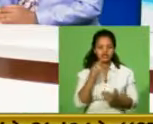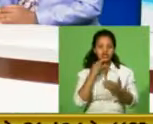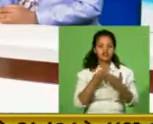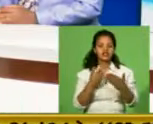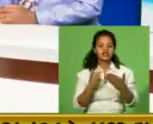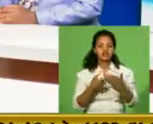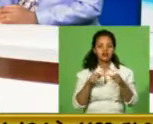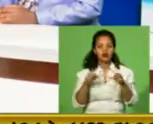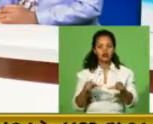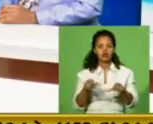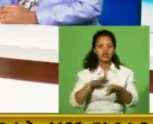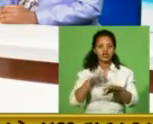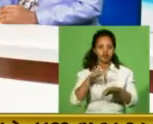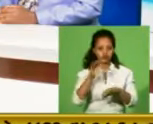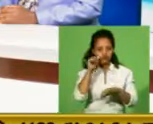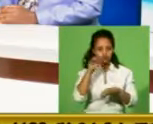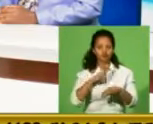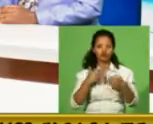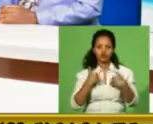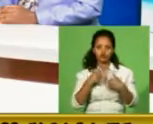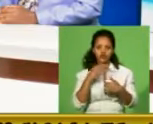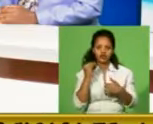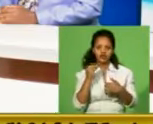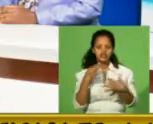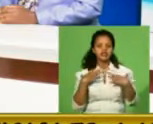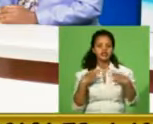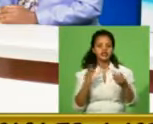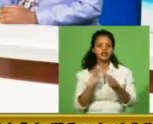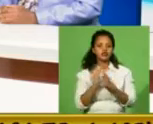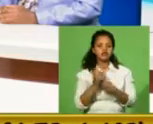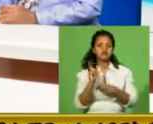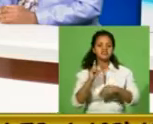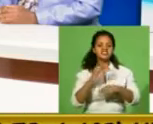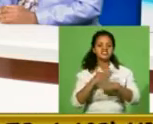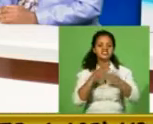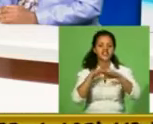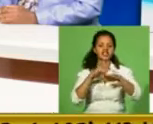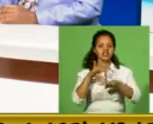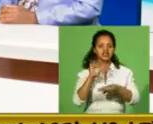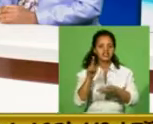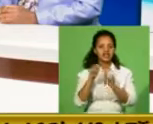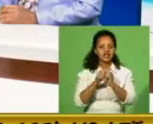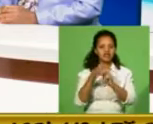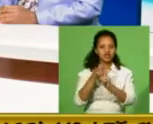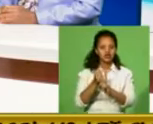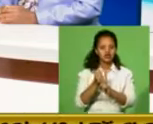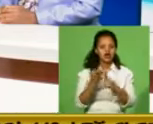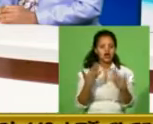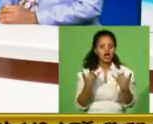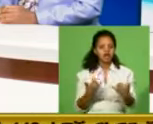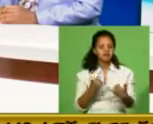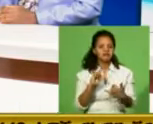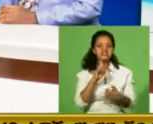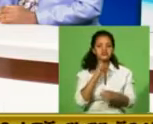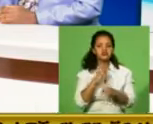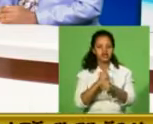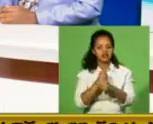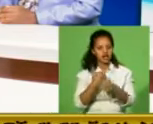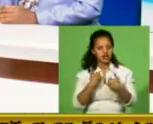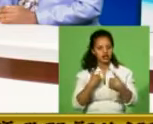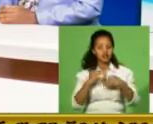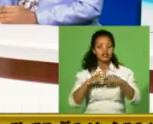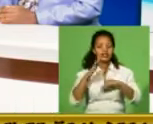እዚህ በማቆያ የሚገኙ ሰዎች አሉና የጤንነት ሁኔታቸው በምን ደረጃ ላይ ይገኛል? ከዛ ጋር ተያይዞስ አሁን ላይ ምንድነው ስራ እየተሰራ ያለው?